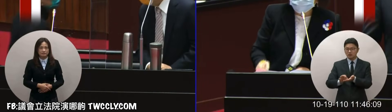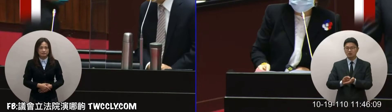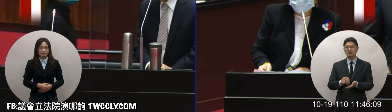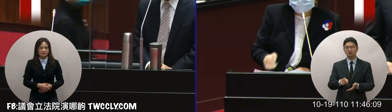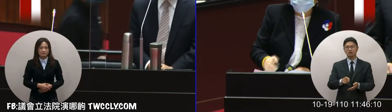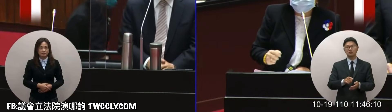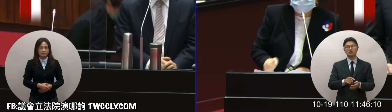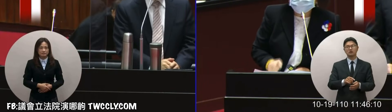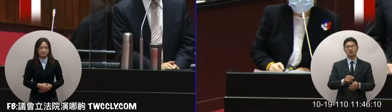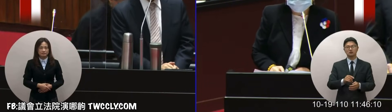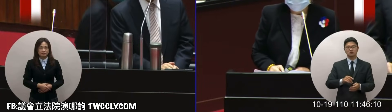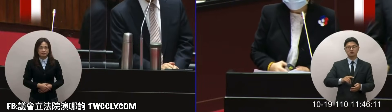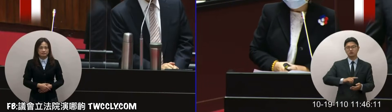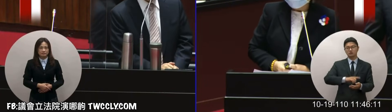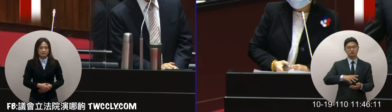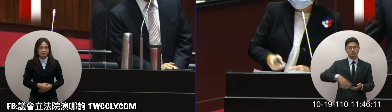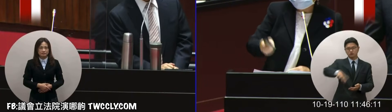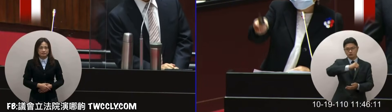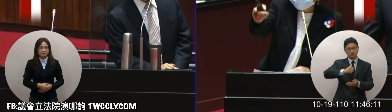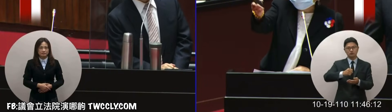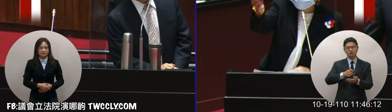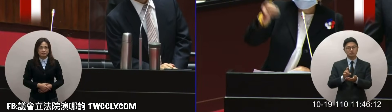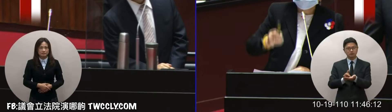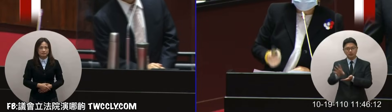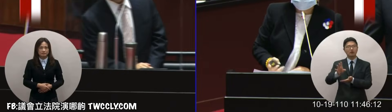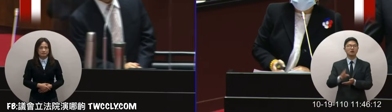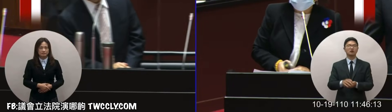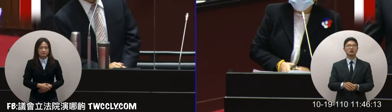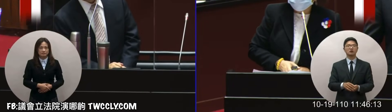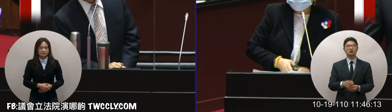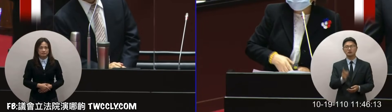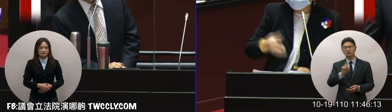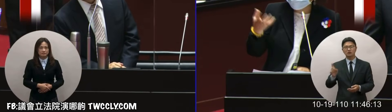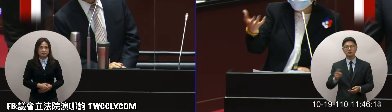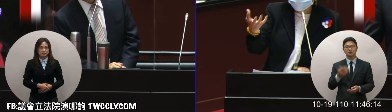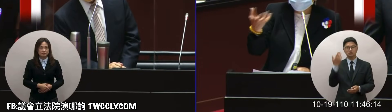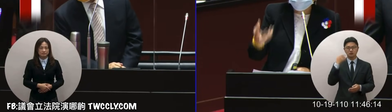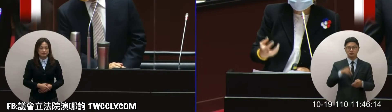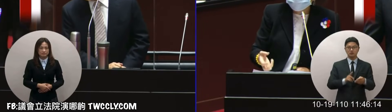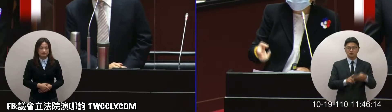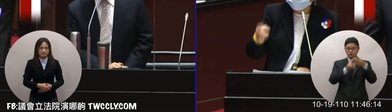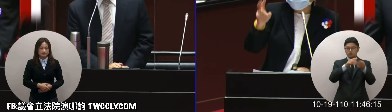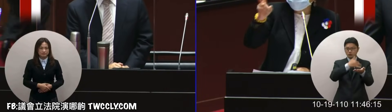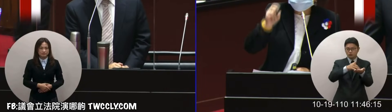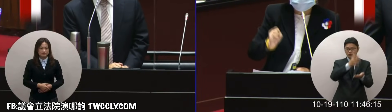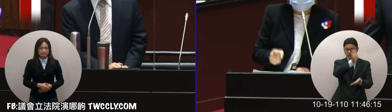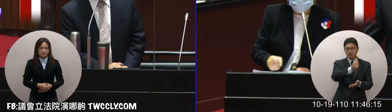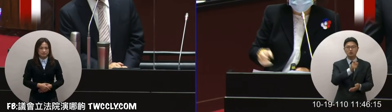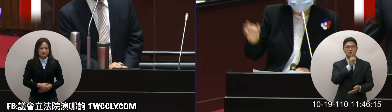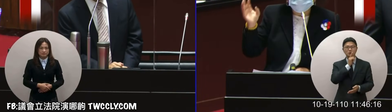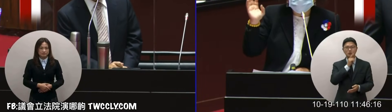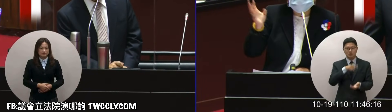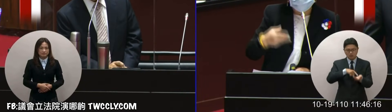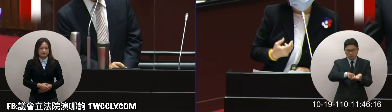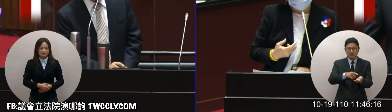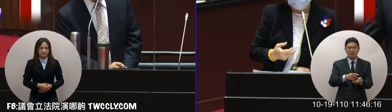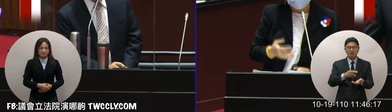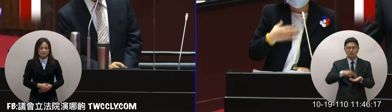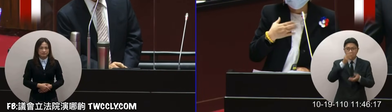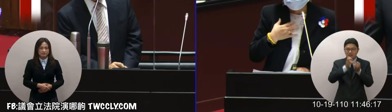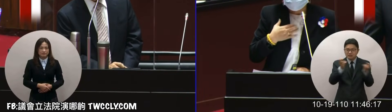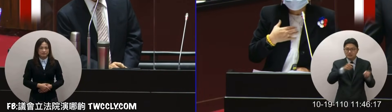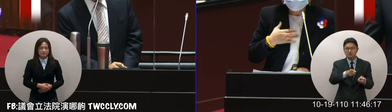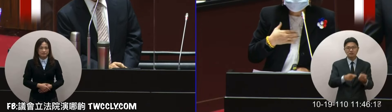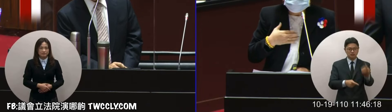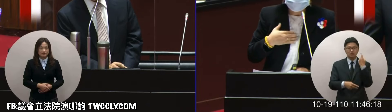是统三啊，点扁阮主计长哦，一碗蚵仔面线，讲20块给大家安尼解笑哈，